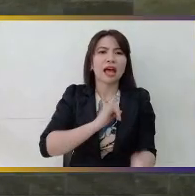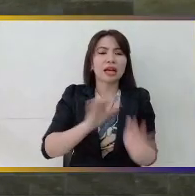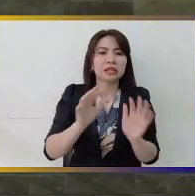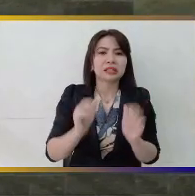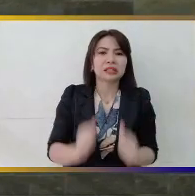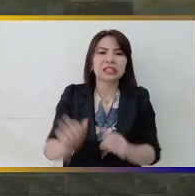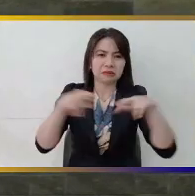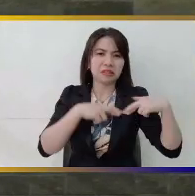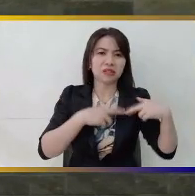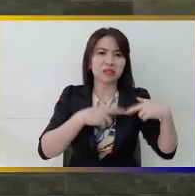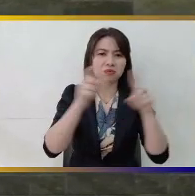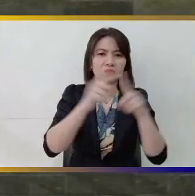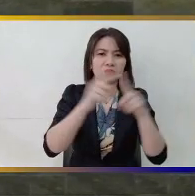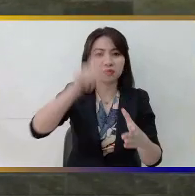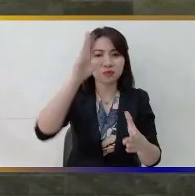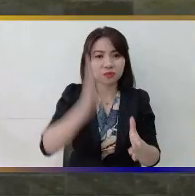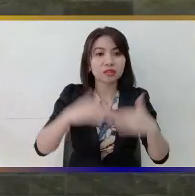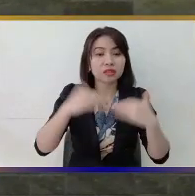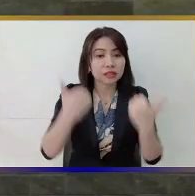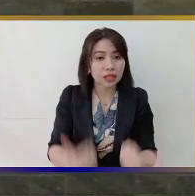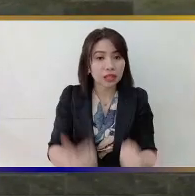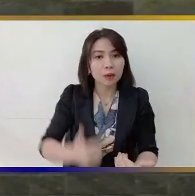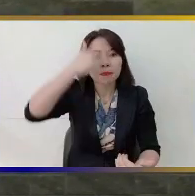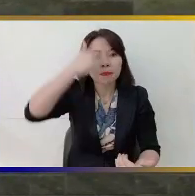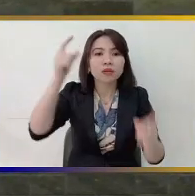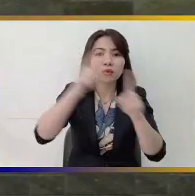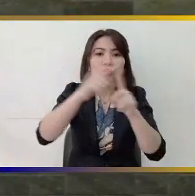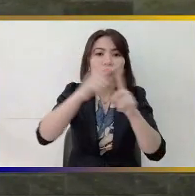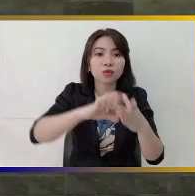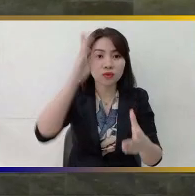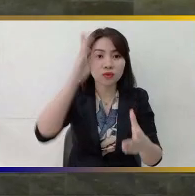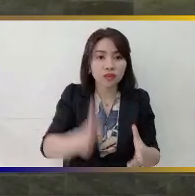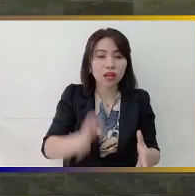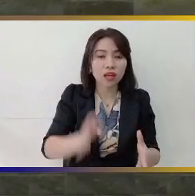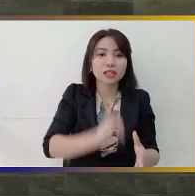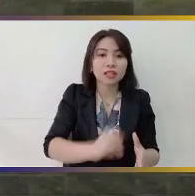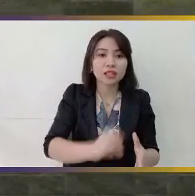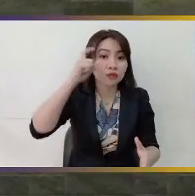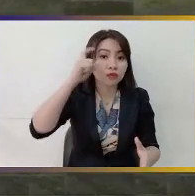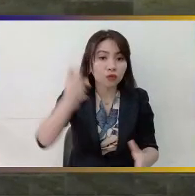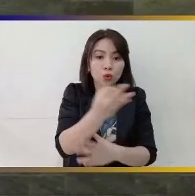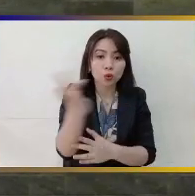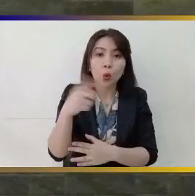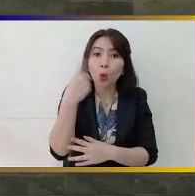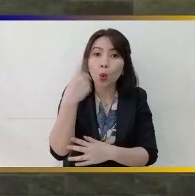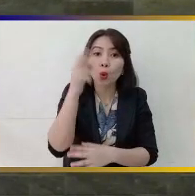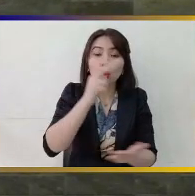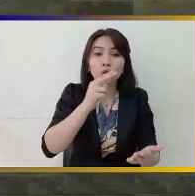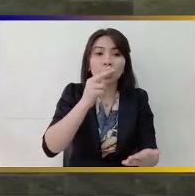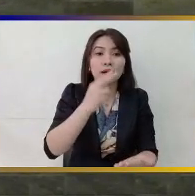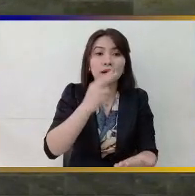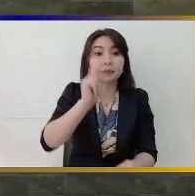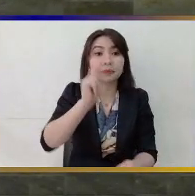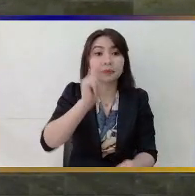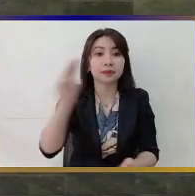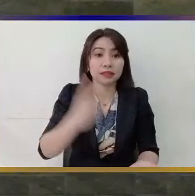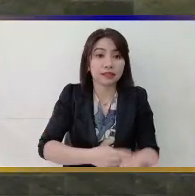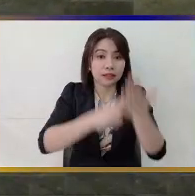sapagkat ang inyong salita ay naka-design para sa pangangailangan ko, and only God knows what I